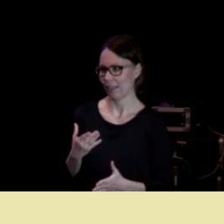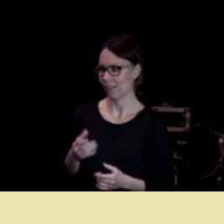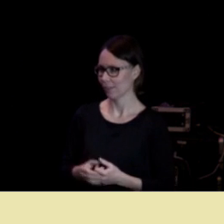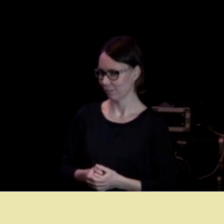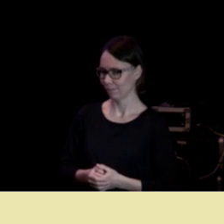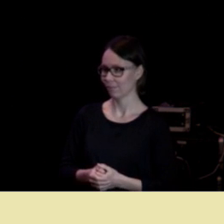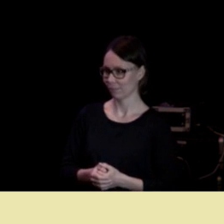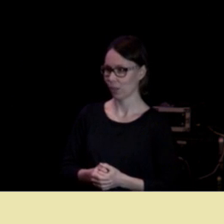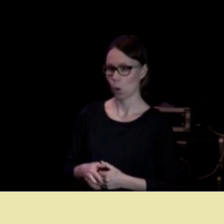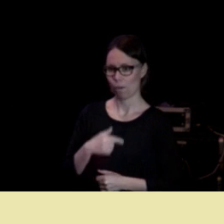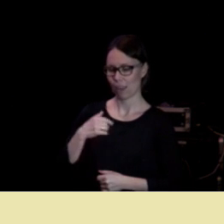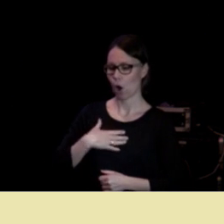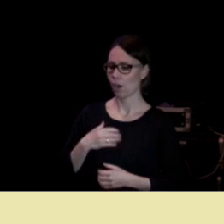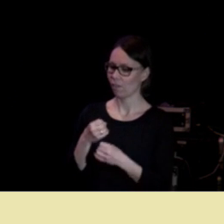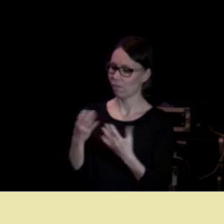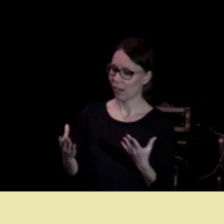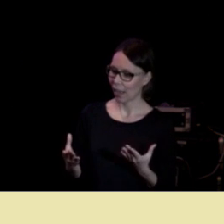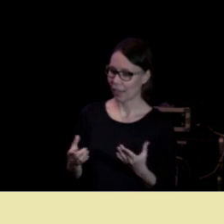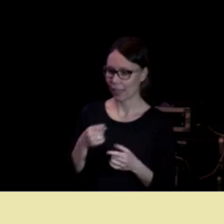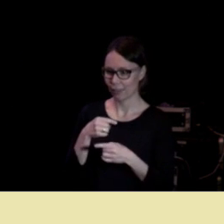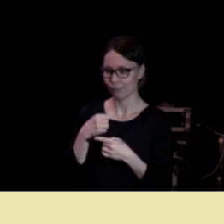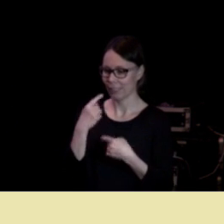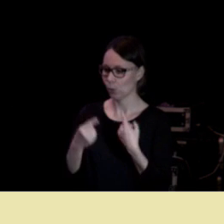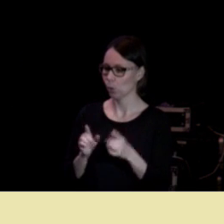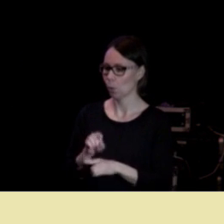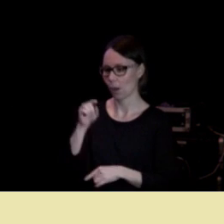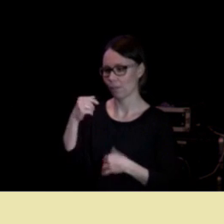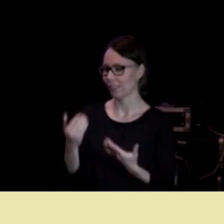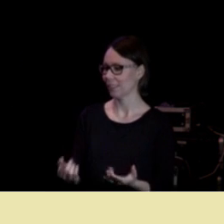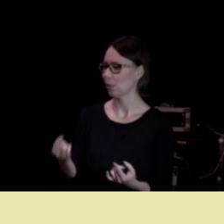vi har flere historier som viser det motsatte.